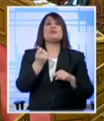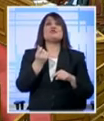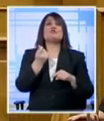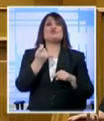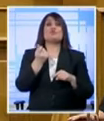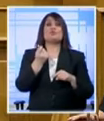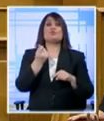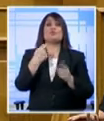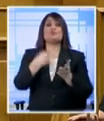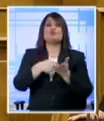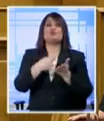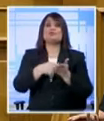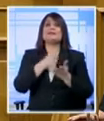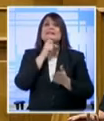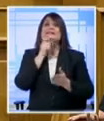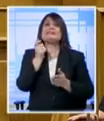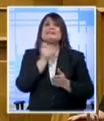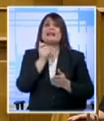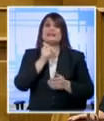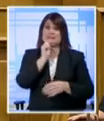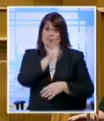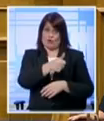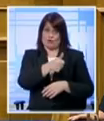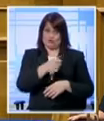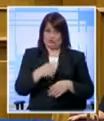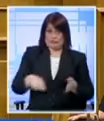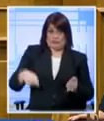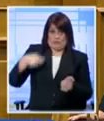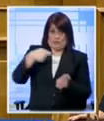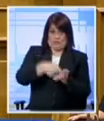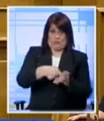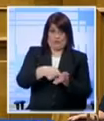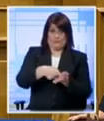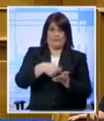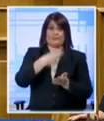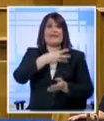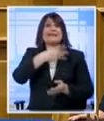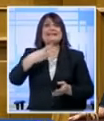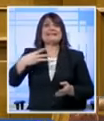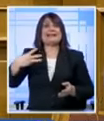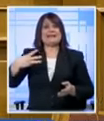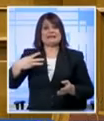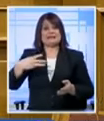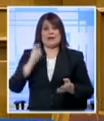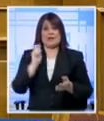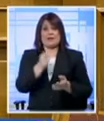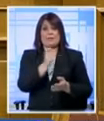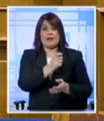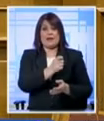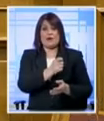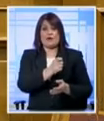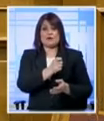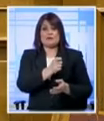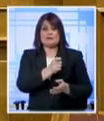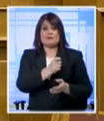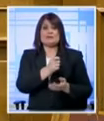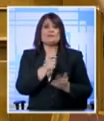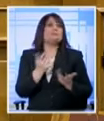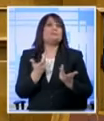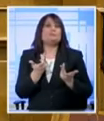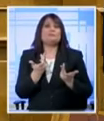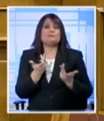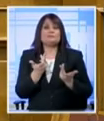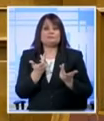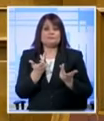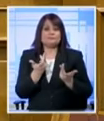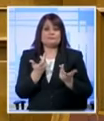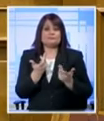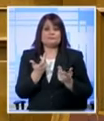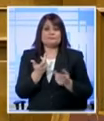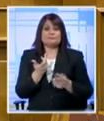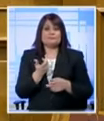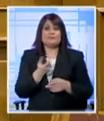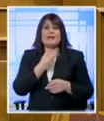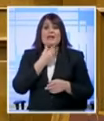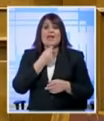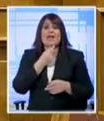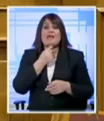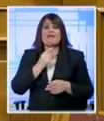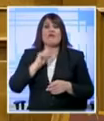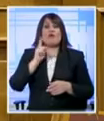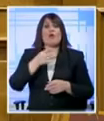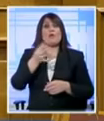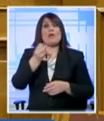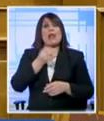τους? Εσείς από την τσέπη σας, ο ΣΥΡΙΖΑ, όλος αυτός ο κόσμος ο οποίος βγαίνει ευκόλως